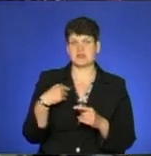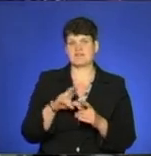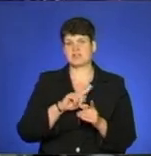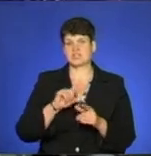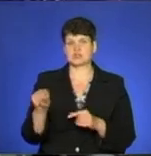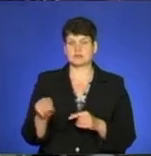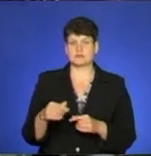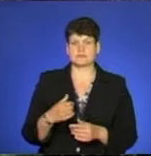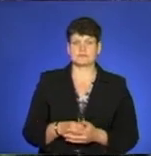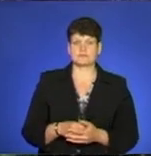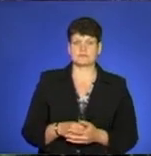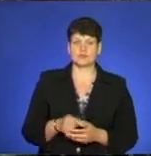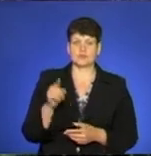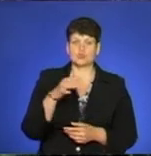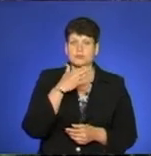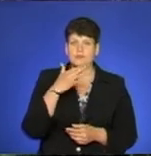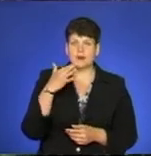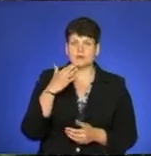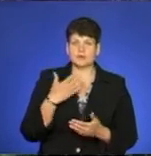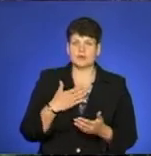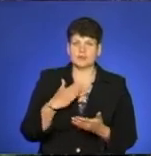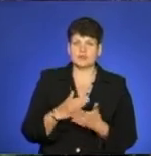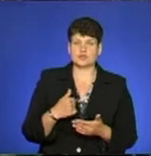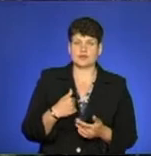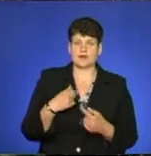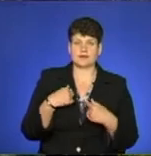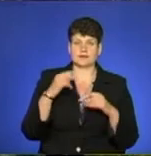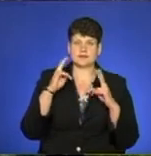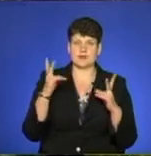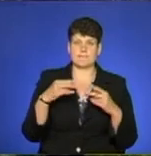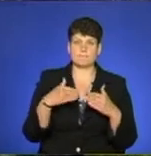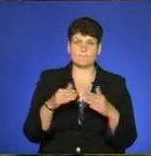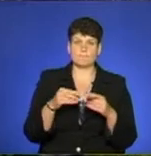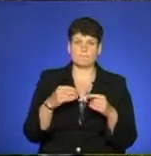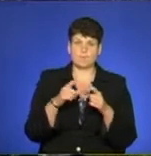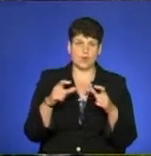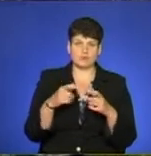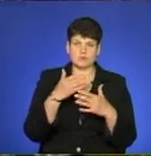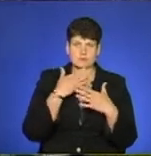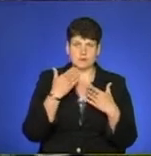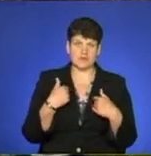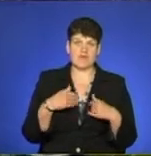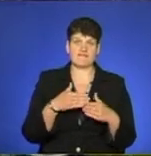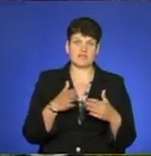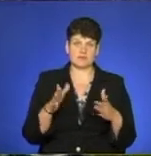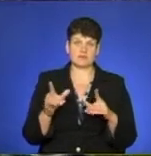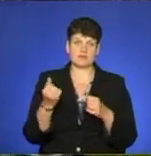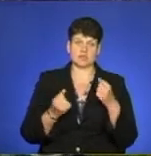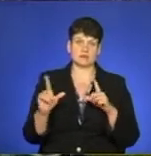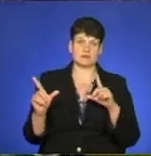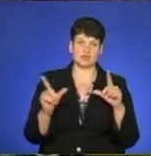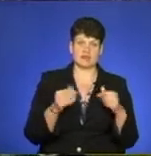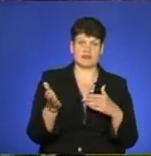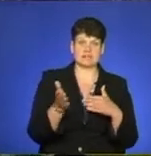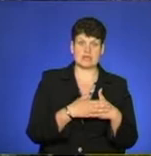Ну тут багато таких є, що я не знаю. Ну а пропусків немає, а машину Ну то я відкрив цей, машина виїхала, то я